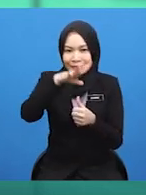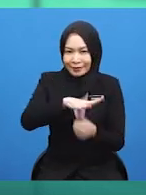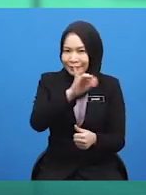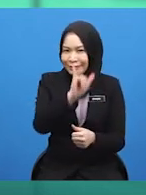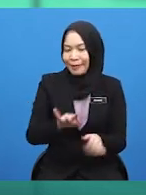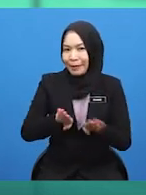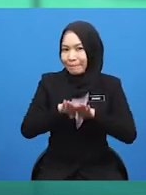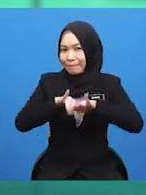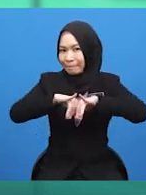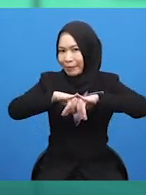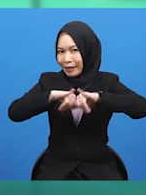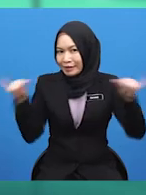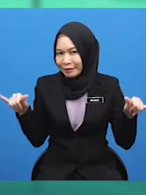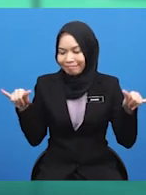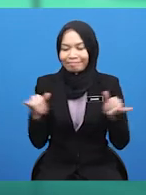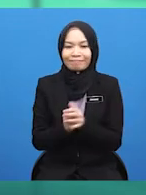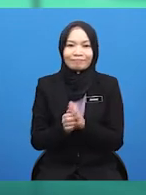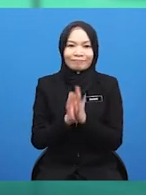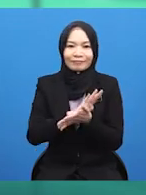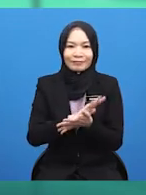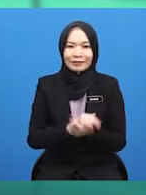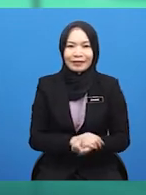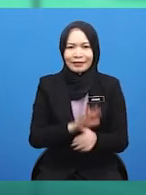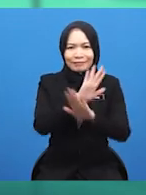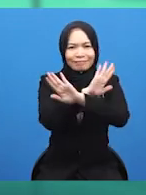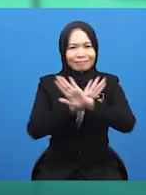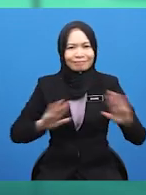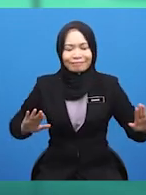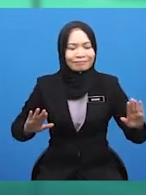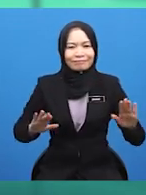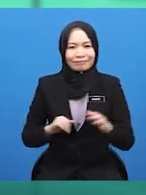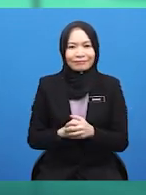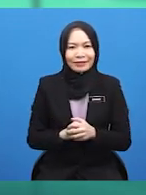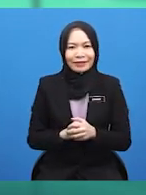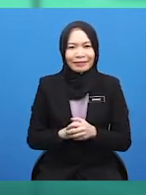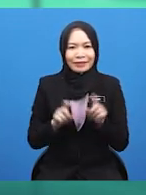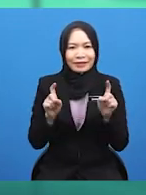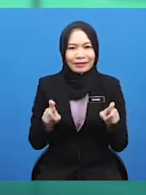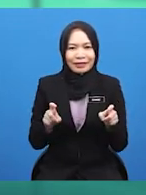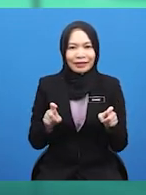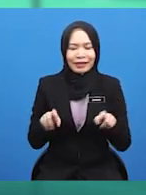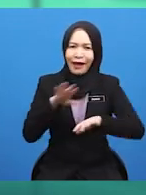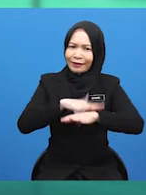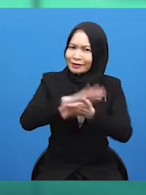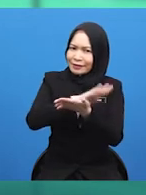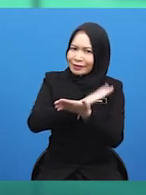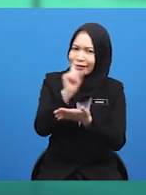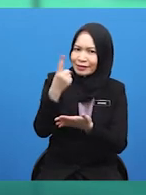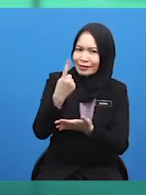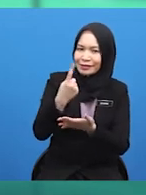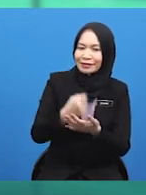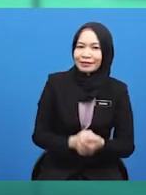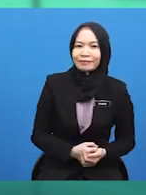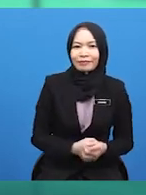berbeza. Jadi untuk itu, karya lukisan tidak terhad dihasilkan di atas kertas sahaja.